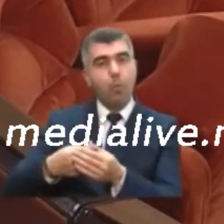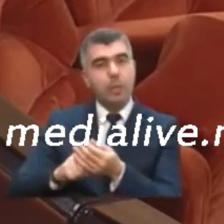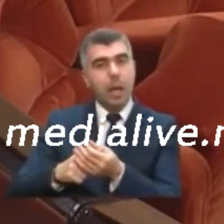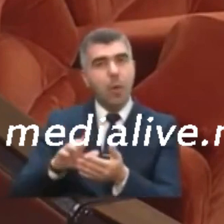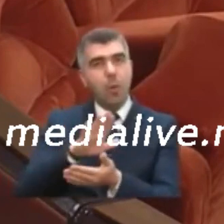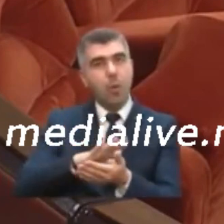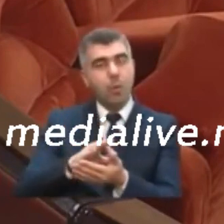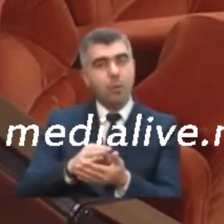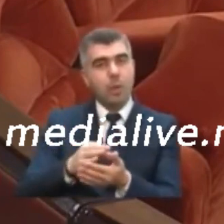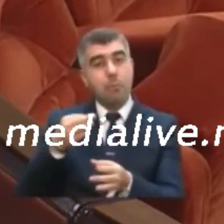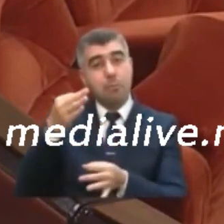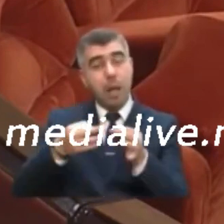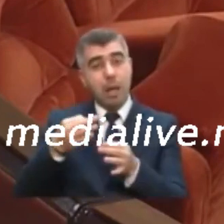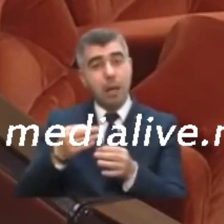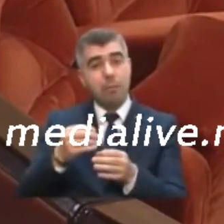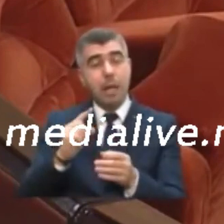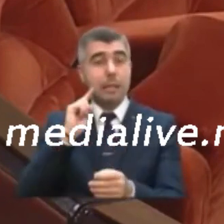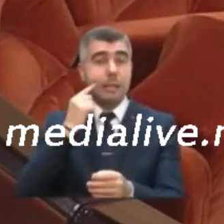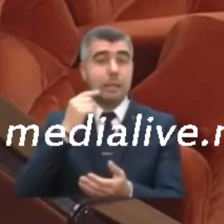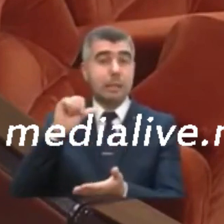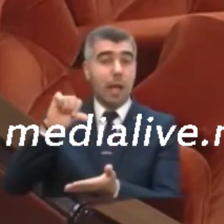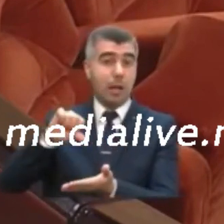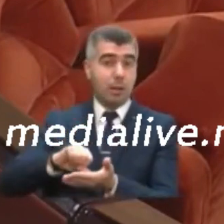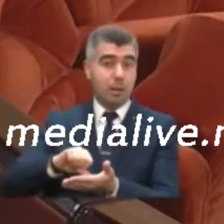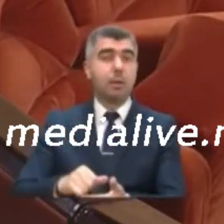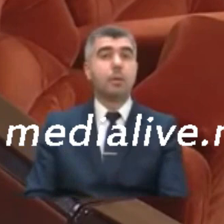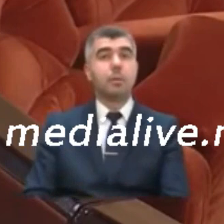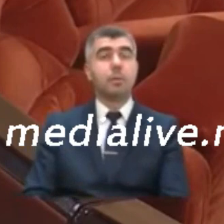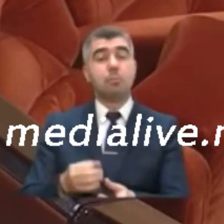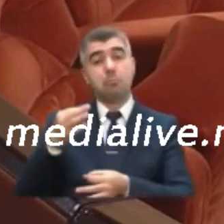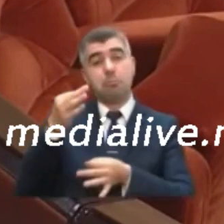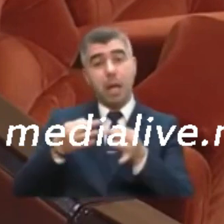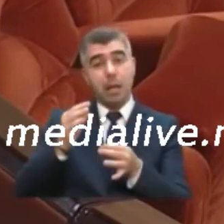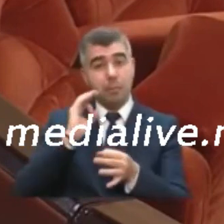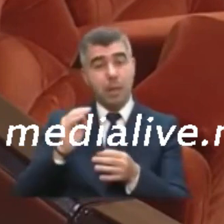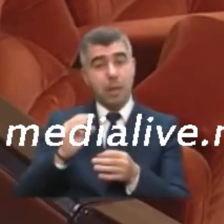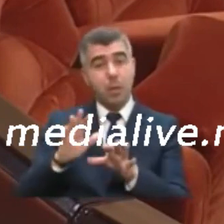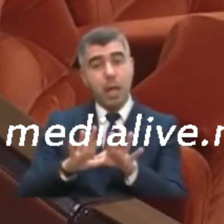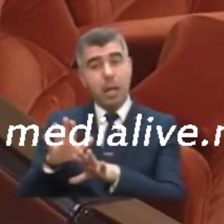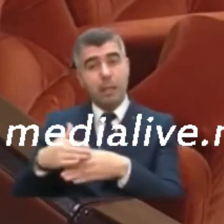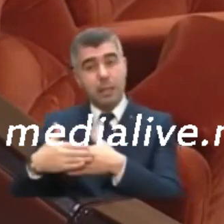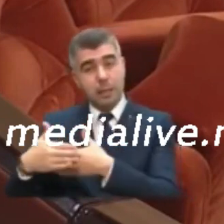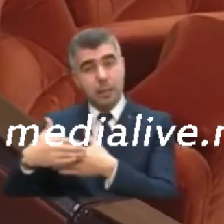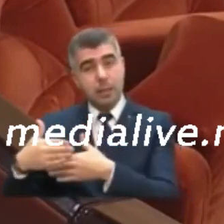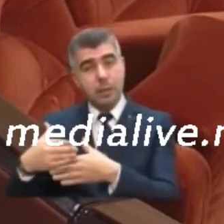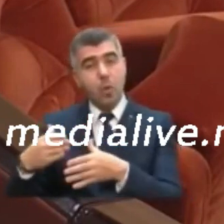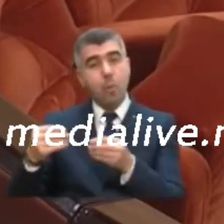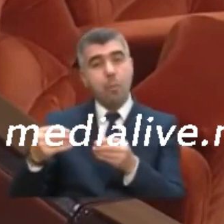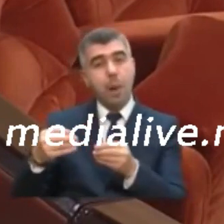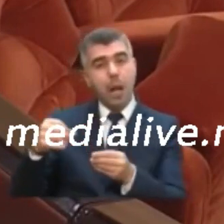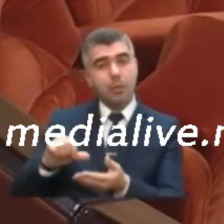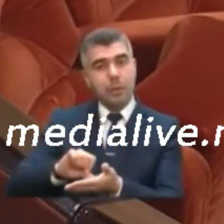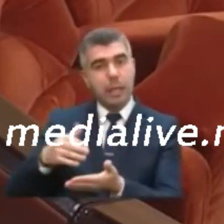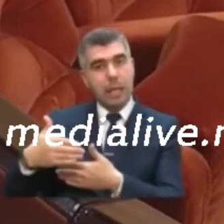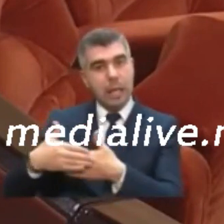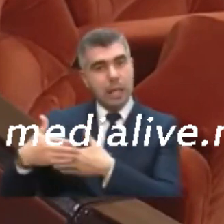بغينا نديروا محكمه الاستئناف في الداخله كذلك، وبغينا نديروا وحده المحكمه الابتدائيه بتاع حناوت وحده المحكمه الاستئناف راه كاينه في قلميم وحنا غاديين فيها،